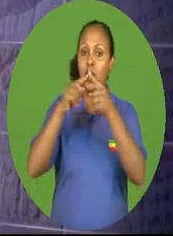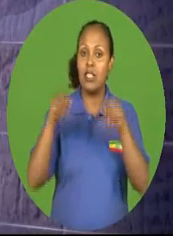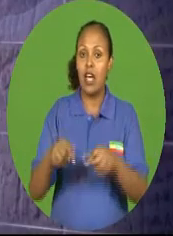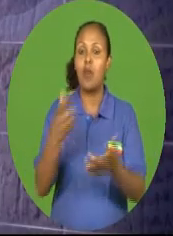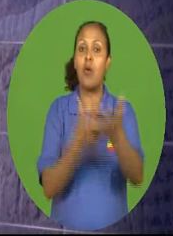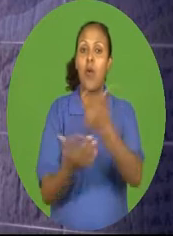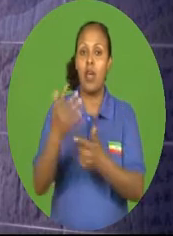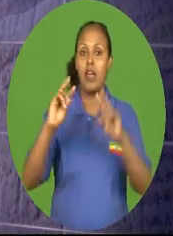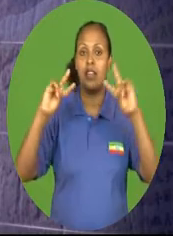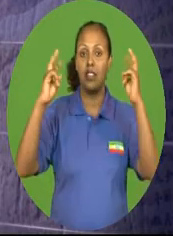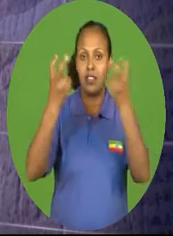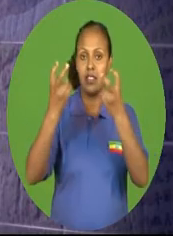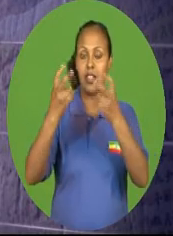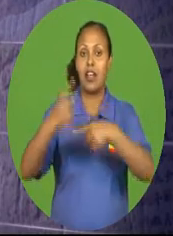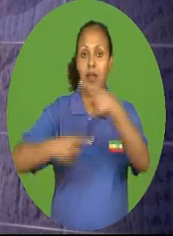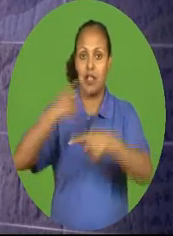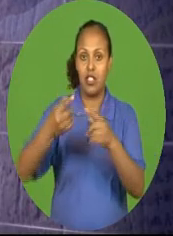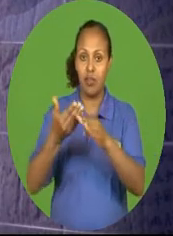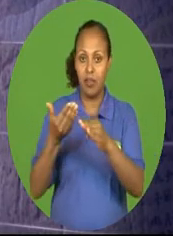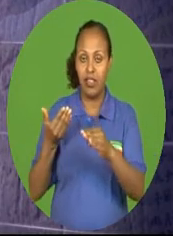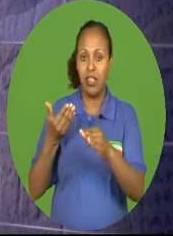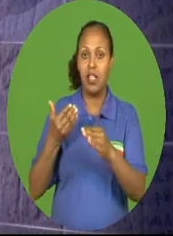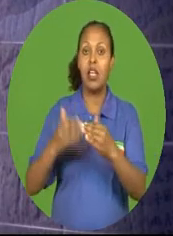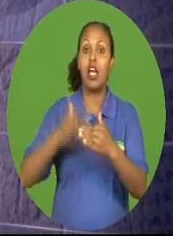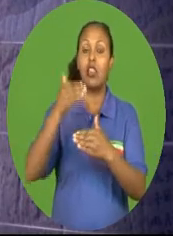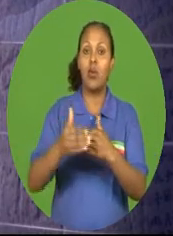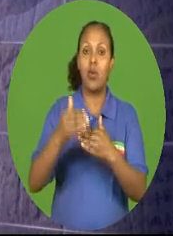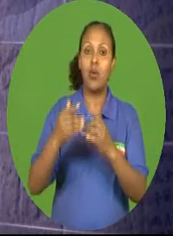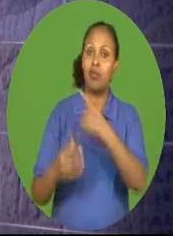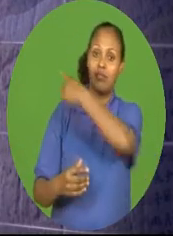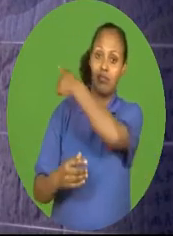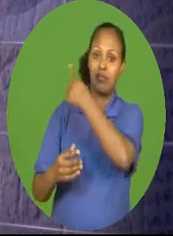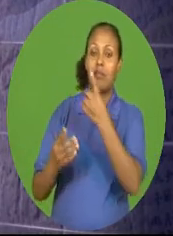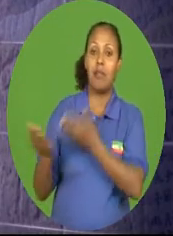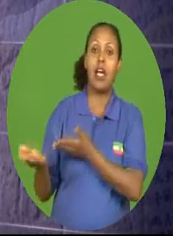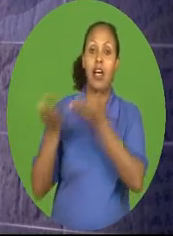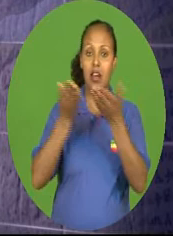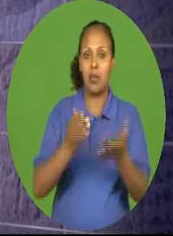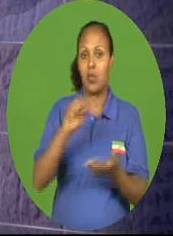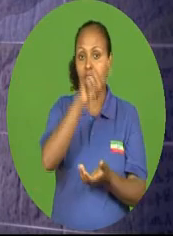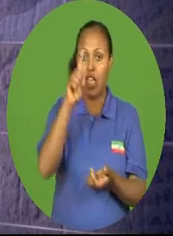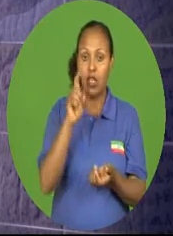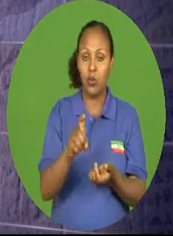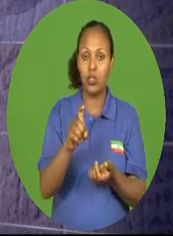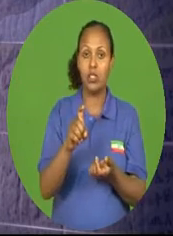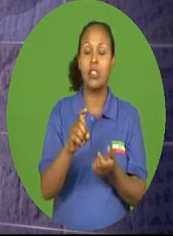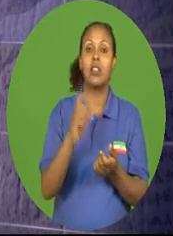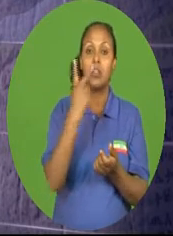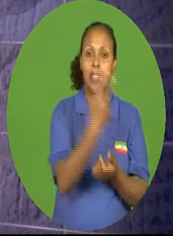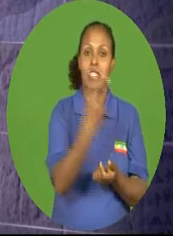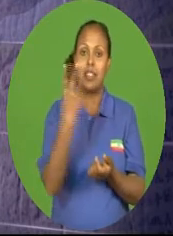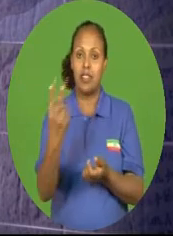መልካም ተማሪዎች ወደ ዛሬው የመወያያ ርዕሰ ጉዳይ ከመላፋችን በፊት ቀጥሎ በመስል ማሳያው